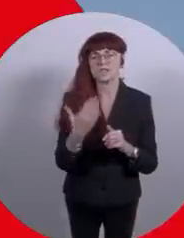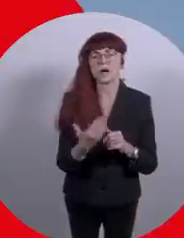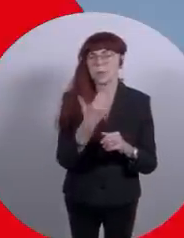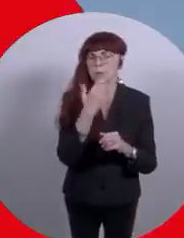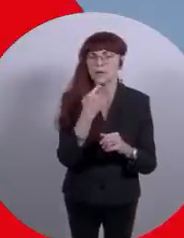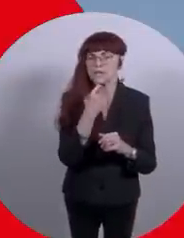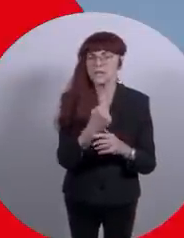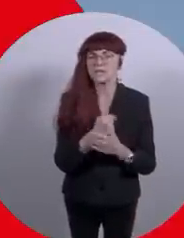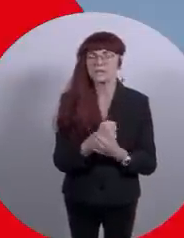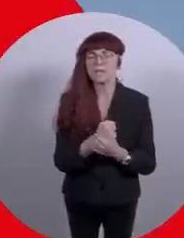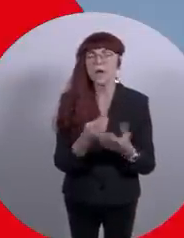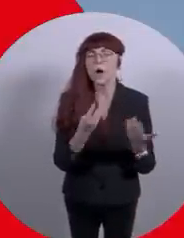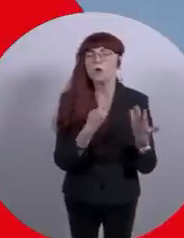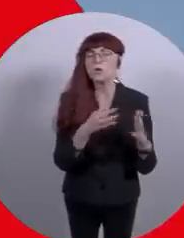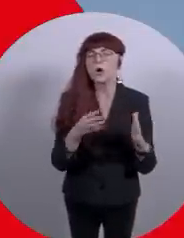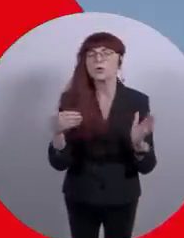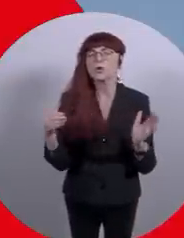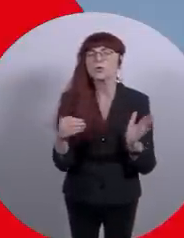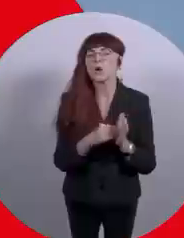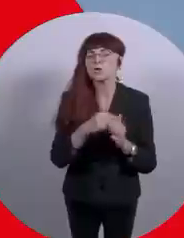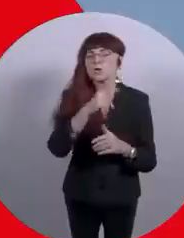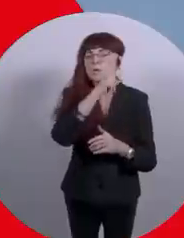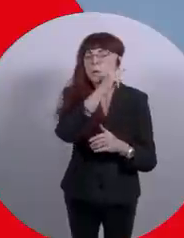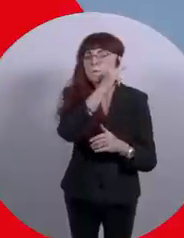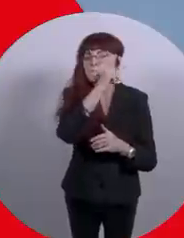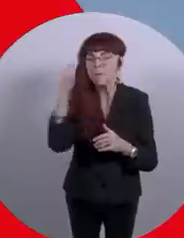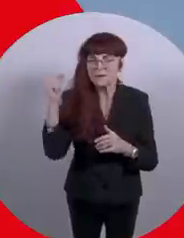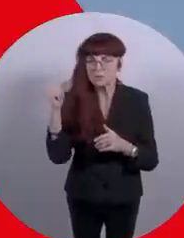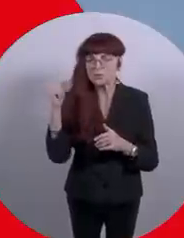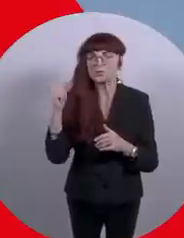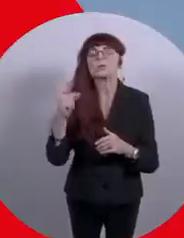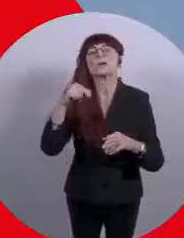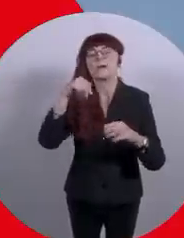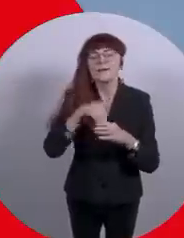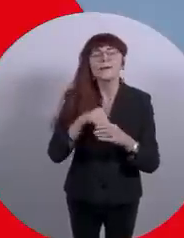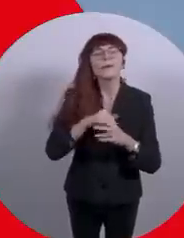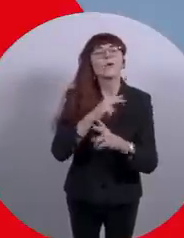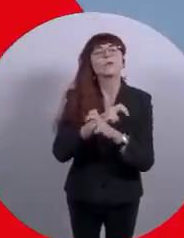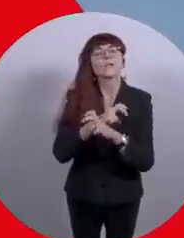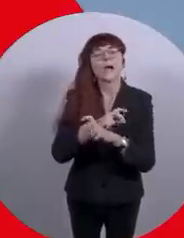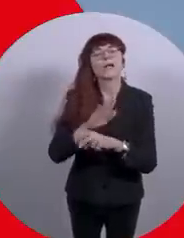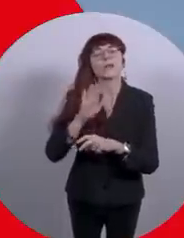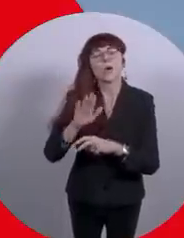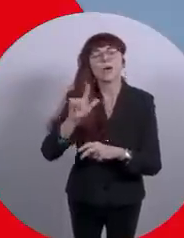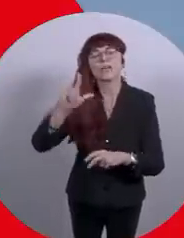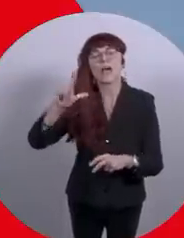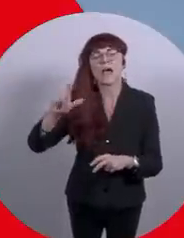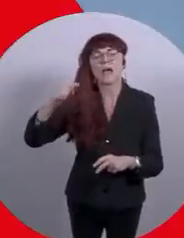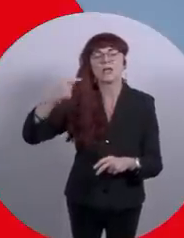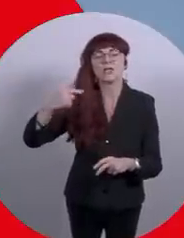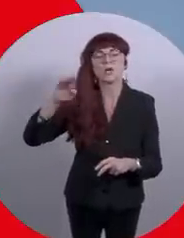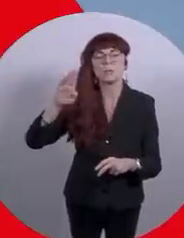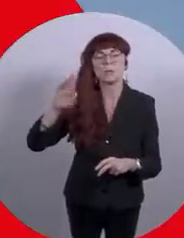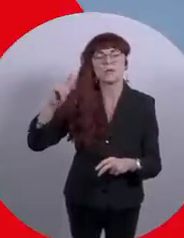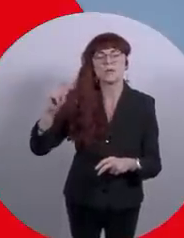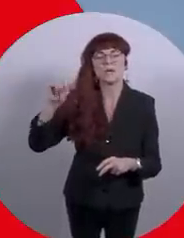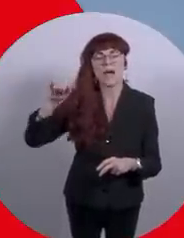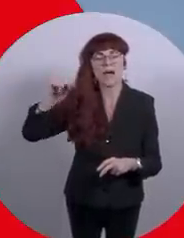900.000 Menschen in Österreich gehören zur lgbtiq Community das sind mehr